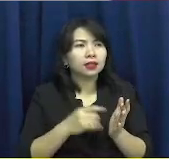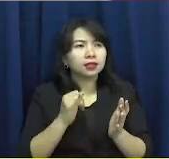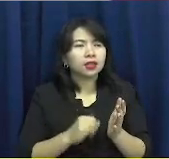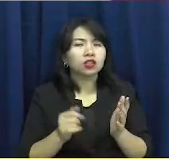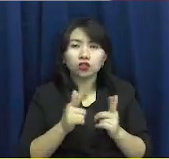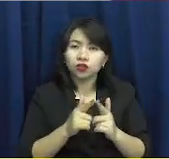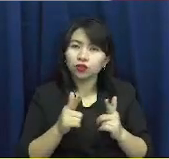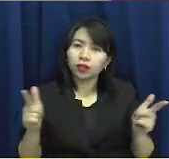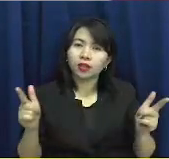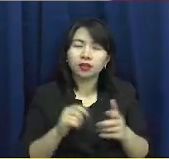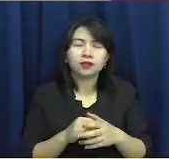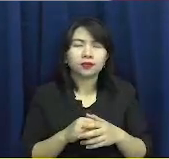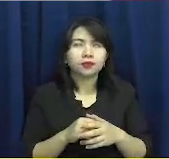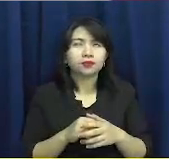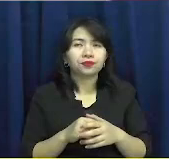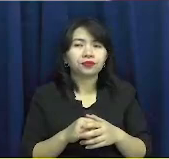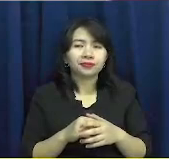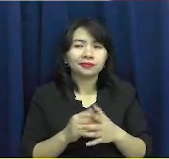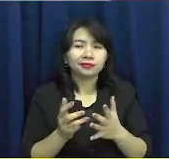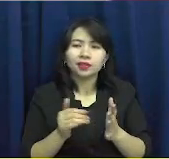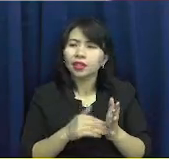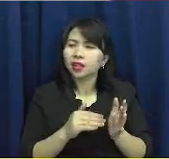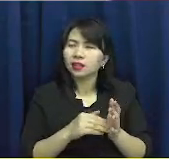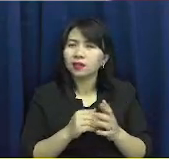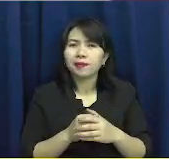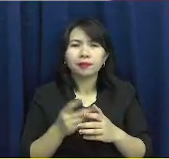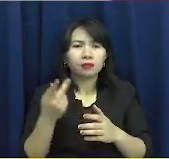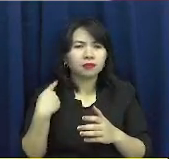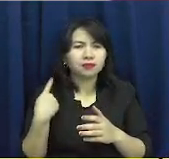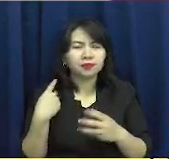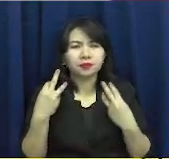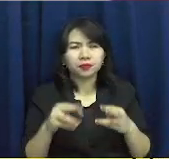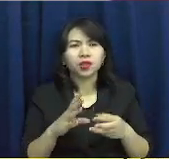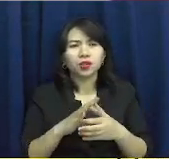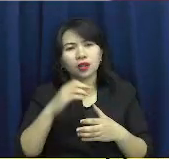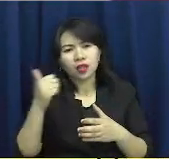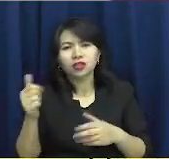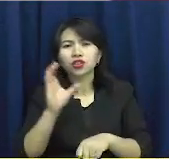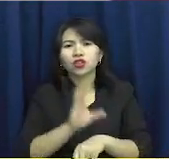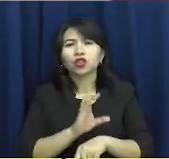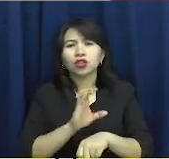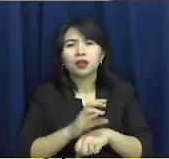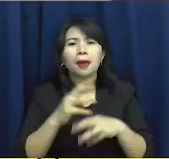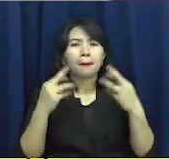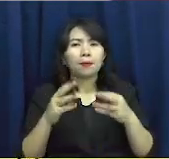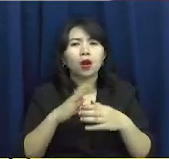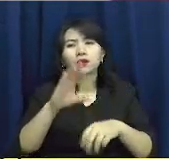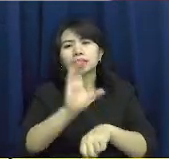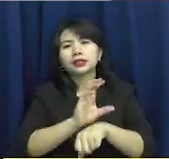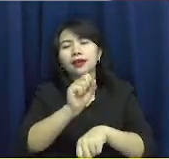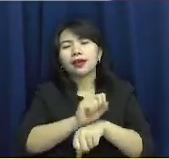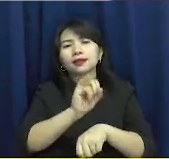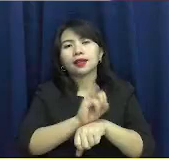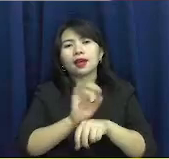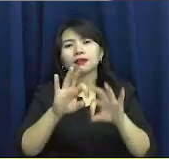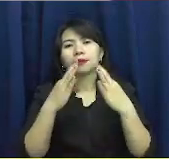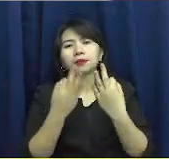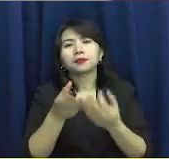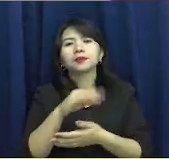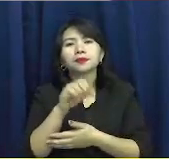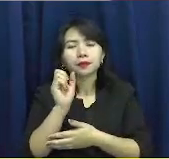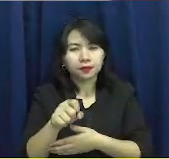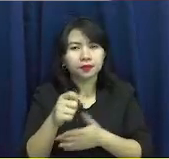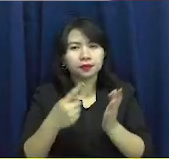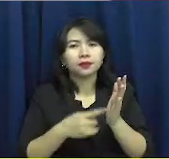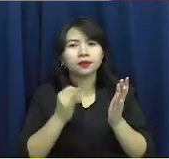kapatid sa bawat areas, sa bawat members ng ibang church members ng CSI family. Ang gandang encouragement nito. Nilagay